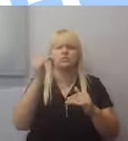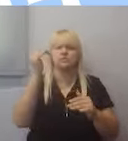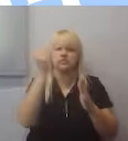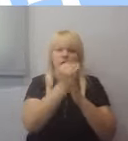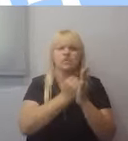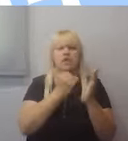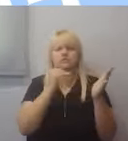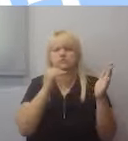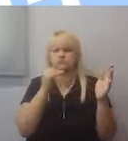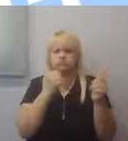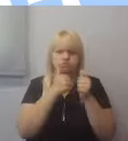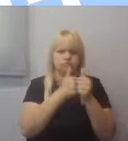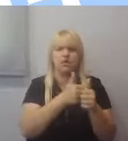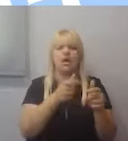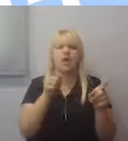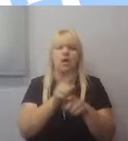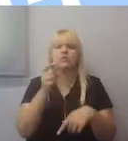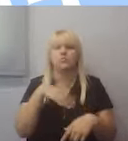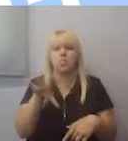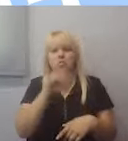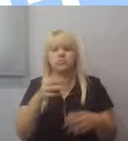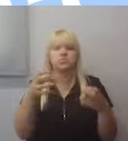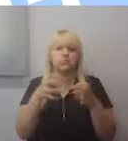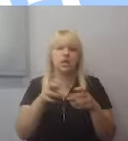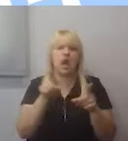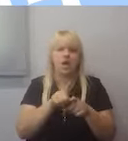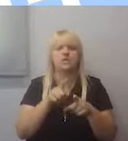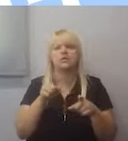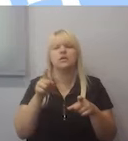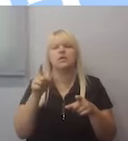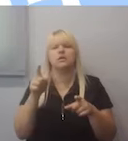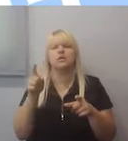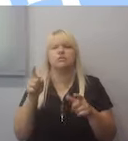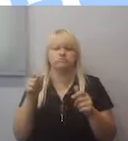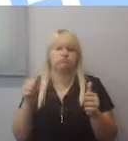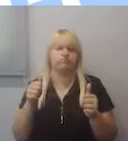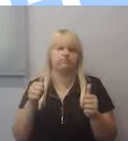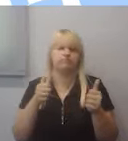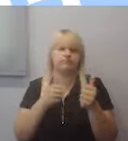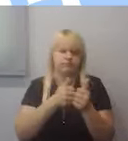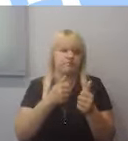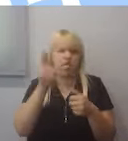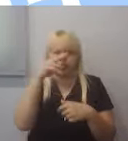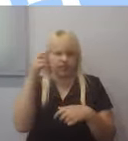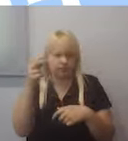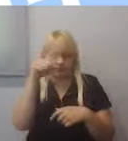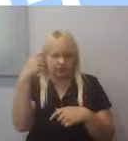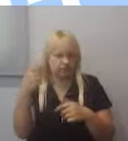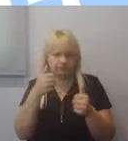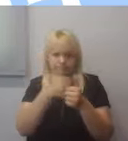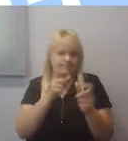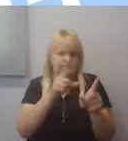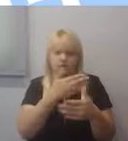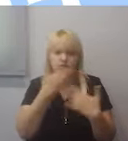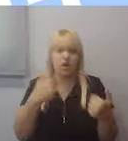pat nebrauc paramediķi kuriem ir daudz algoritmizēta šī te palīdzības sniegšana mēs esam ārstniecības personas un tā ir